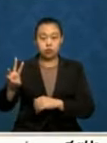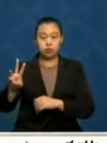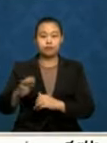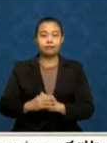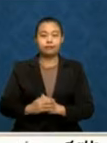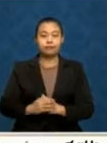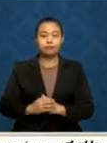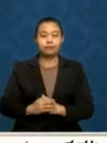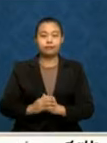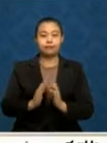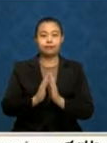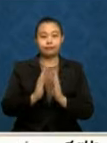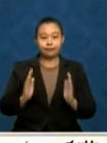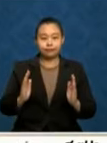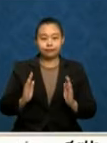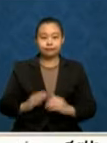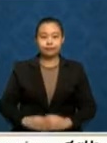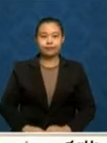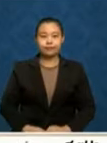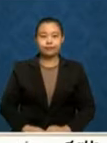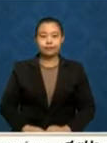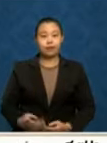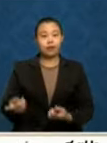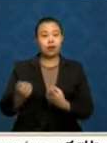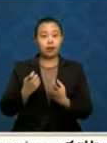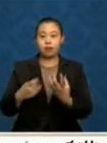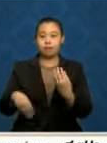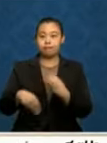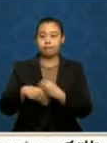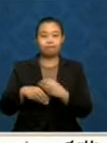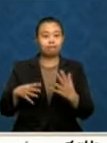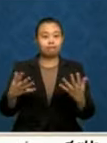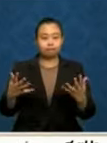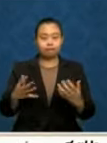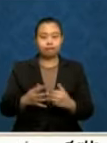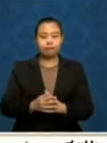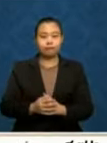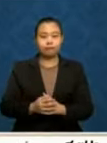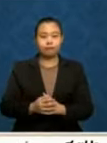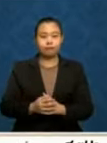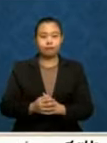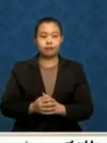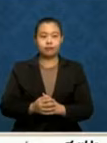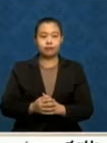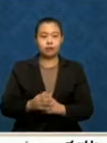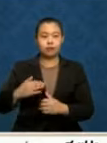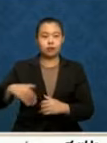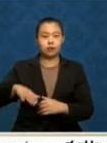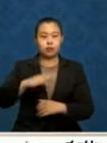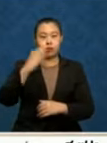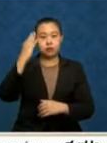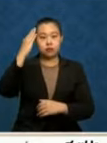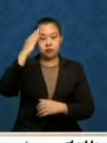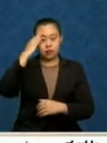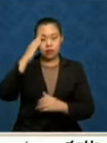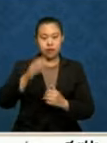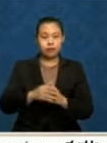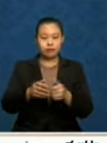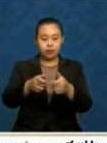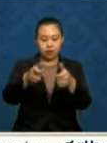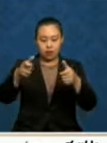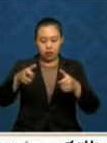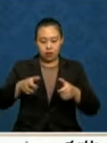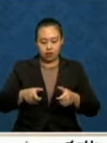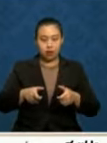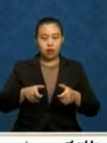ครับก็ไม่มีท่านใดซักถามอีกแล้วนะครับถือว่าที่ประชุมรับทราบรายงานของผู้สอบบัญชีและรายงาน